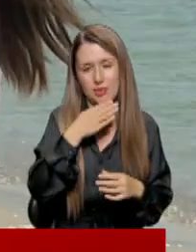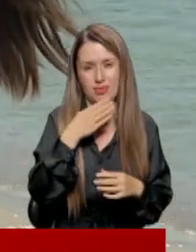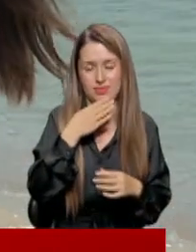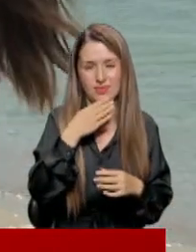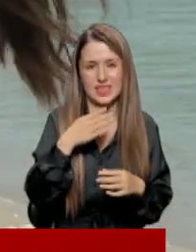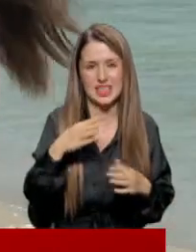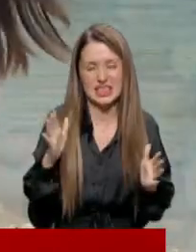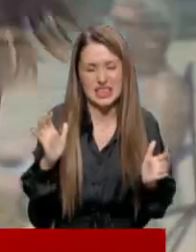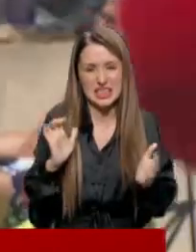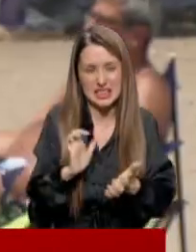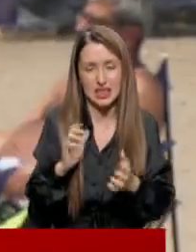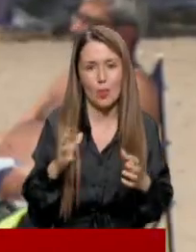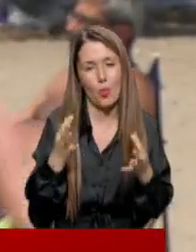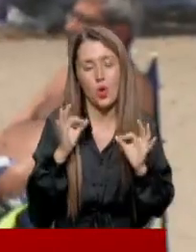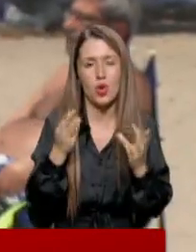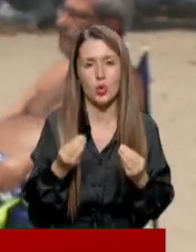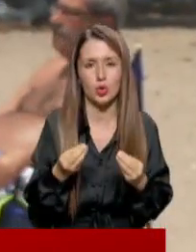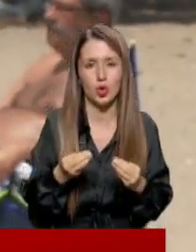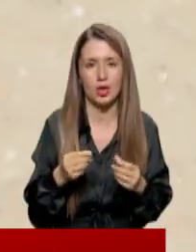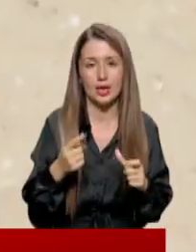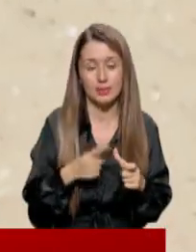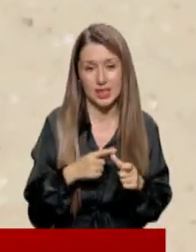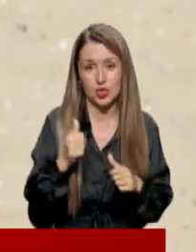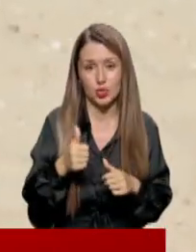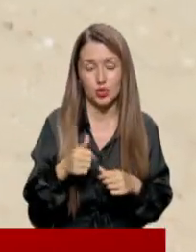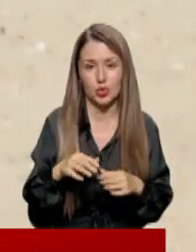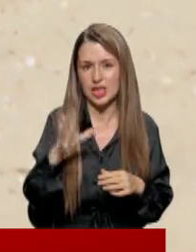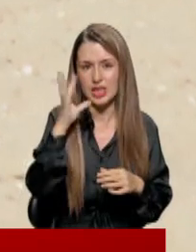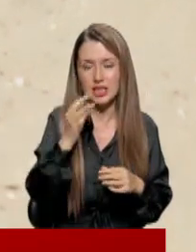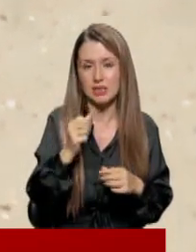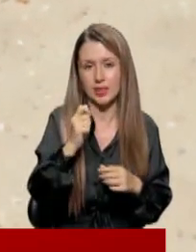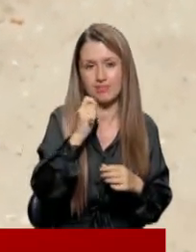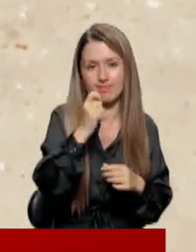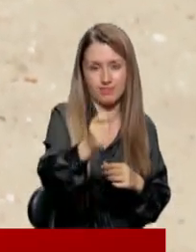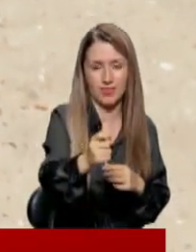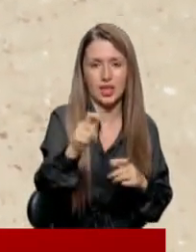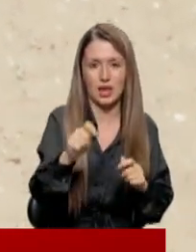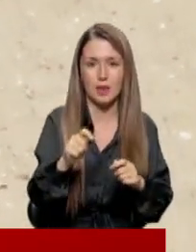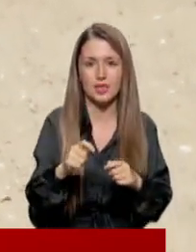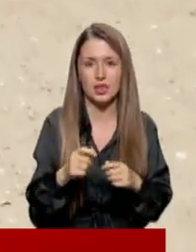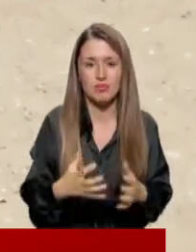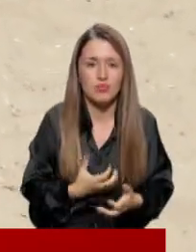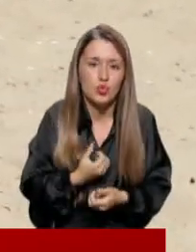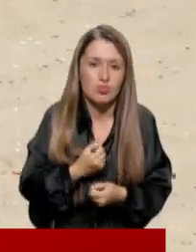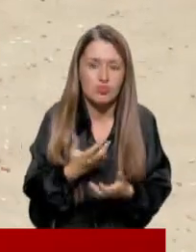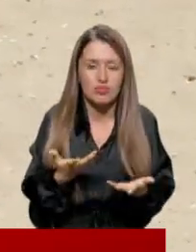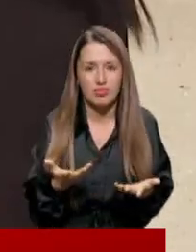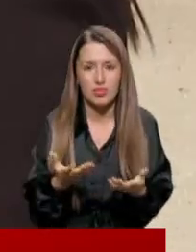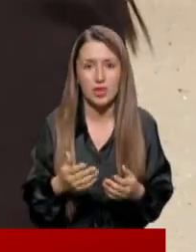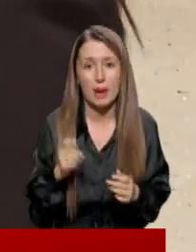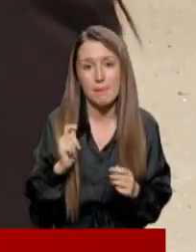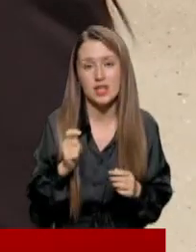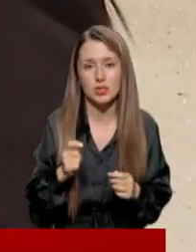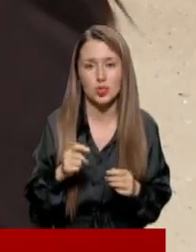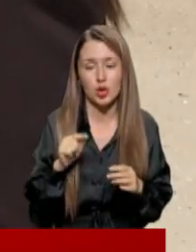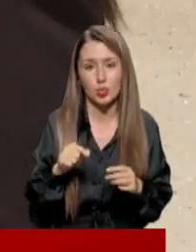kısıtlı olduğu için böyle oluyor. Bugün bayramın birinci günü ama kime mikrofon uzatsam böyle hep hüzünlü, buruk. Yani